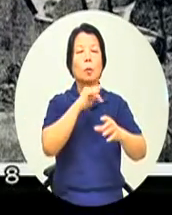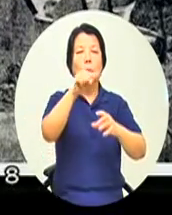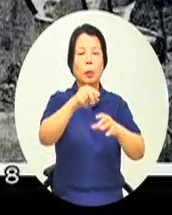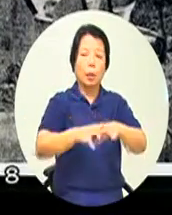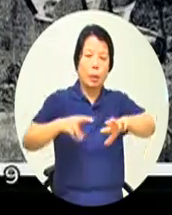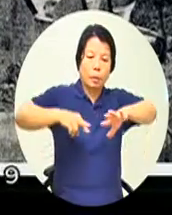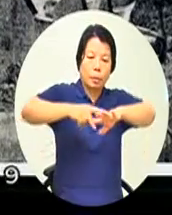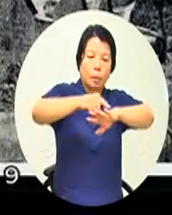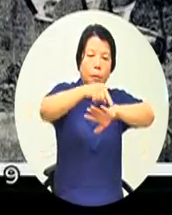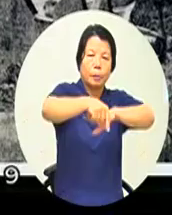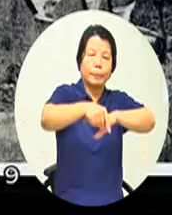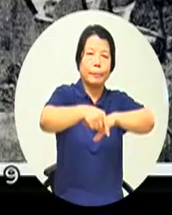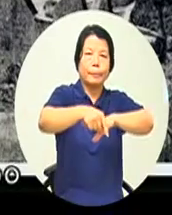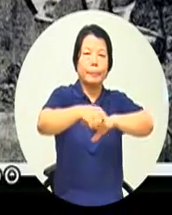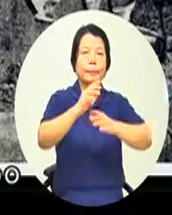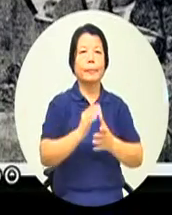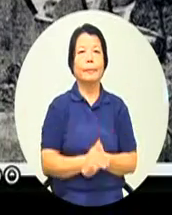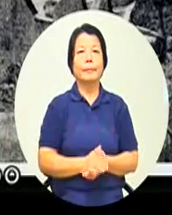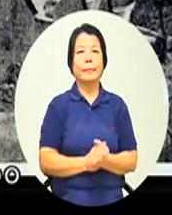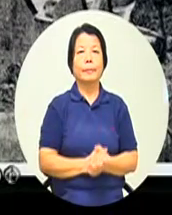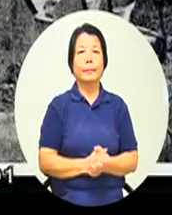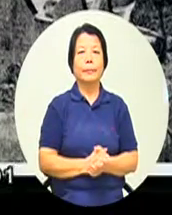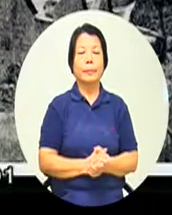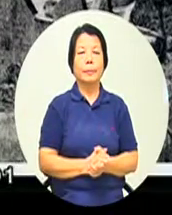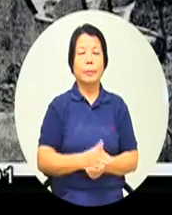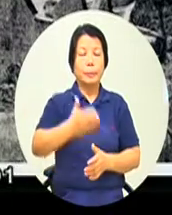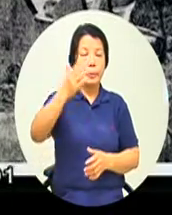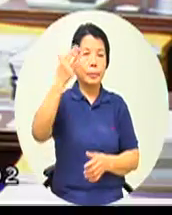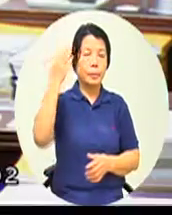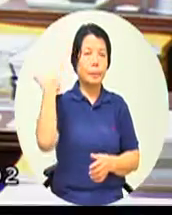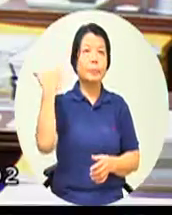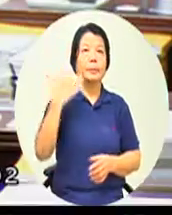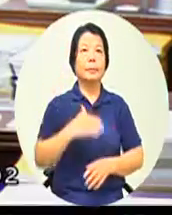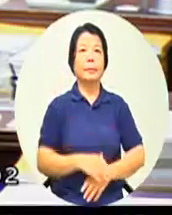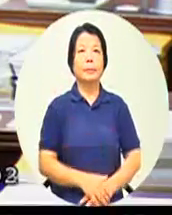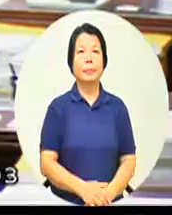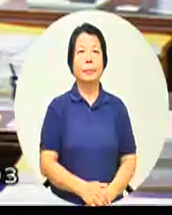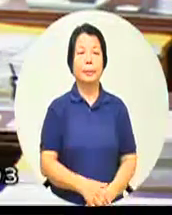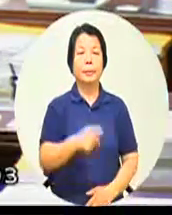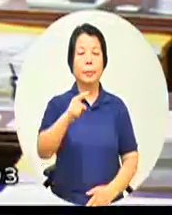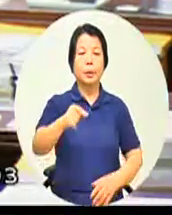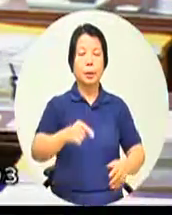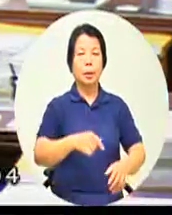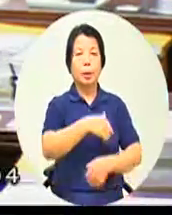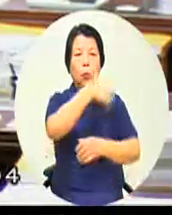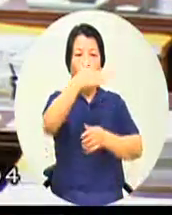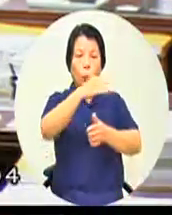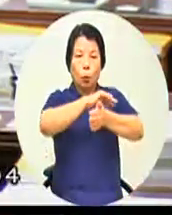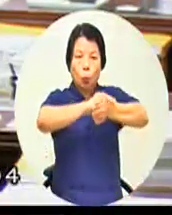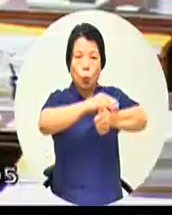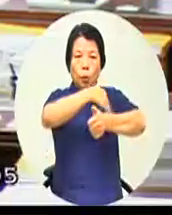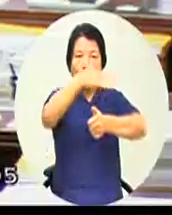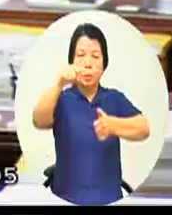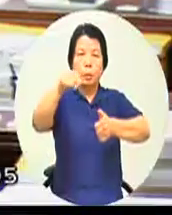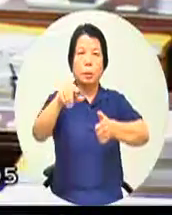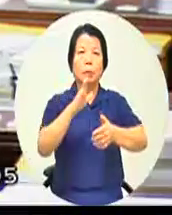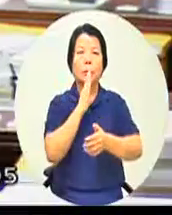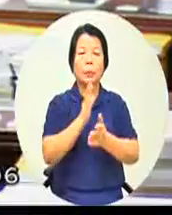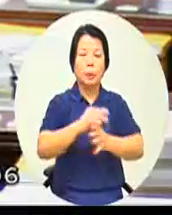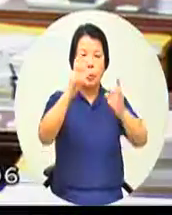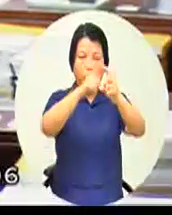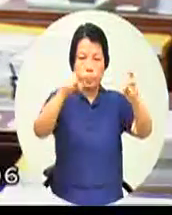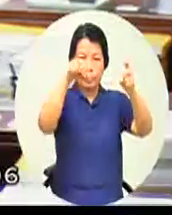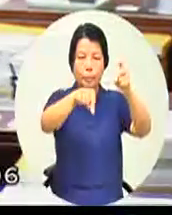楼梯上去的哈。那过去哈，其实这个龟山上面这个老丁骂，天后宫以前